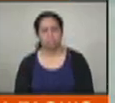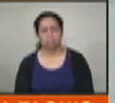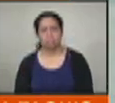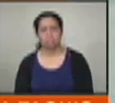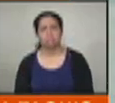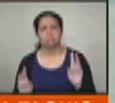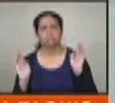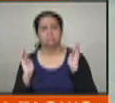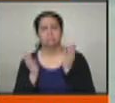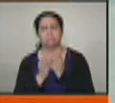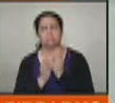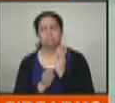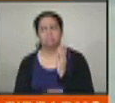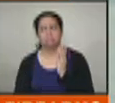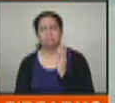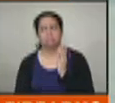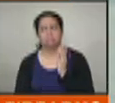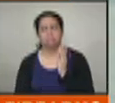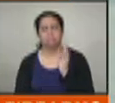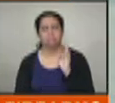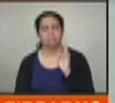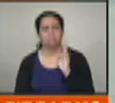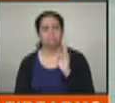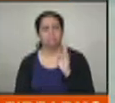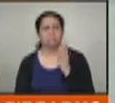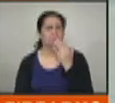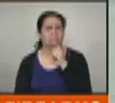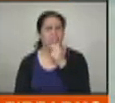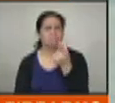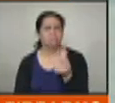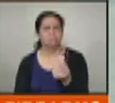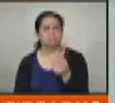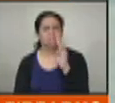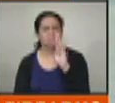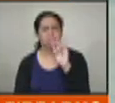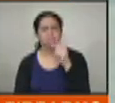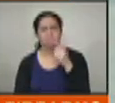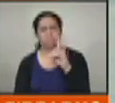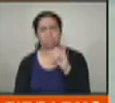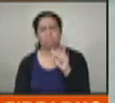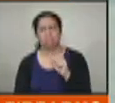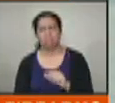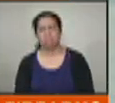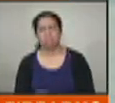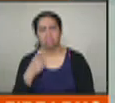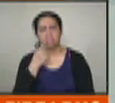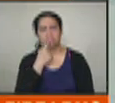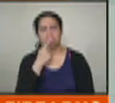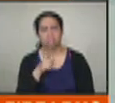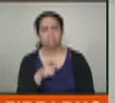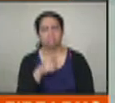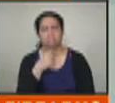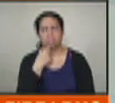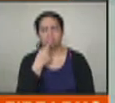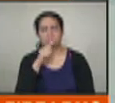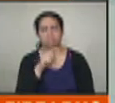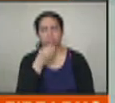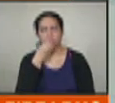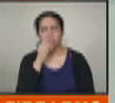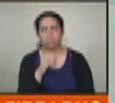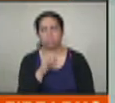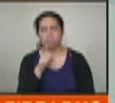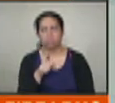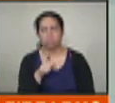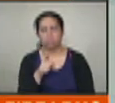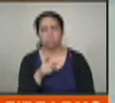kung tawagin. Ano pa? Brigada. O, eh bakit hindi umaksyon yung brigada? Kasi ako po pagka-turnover ko sa kanila,